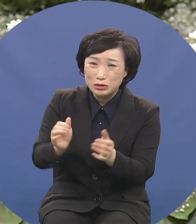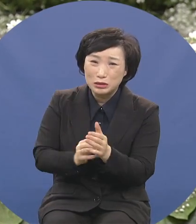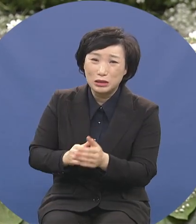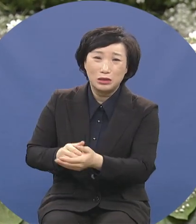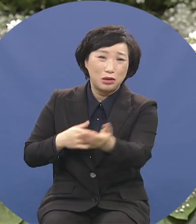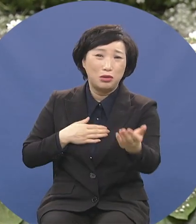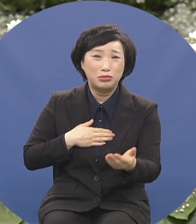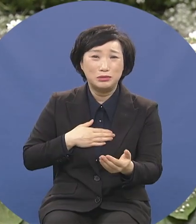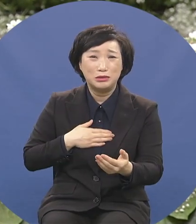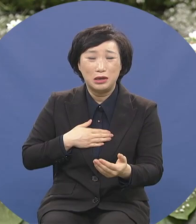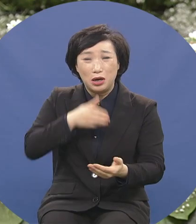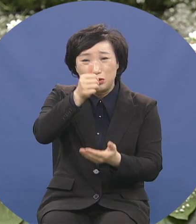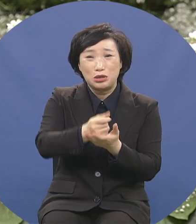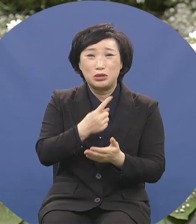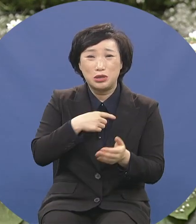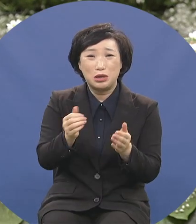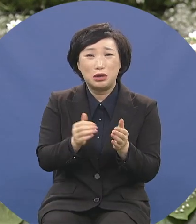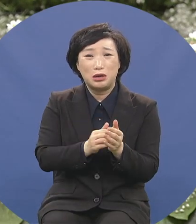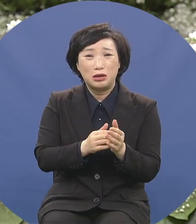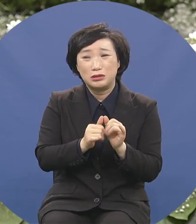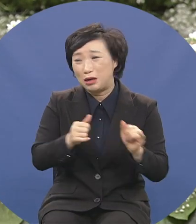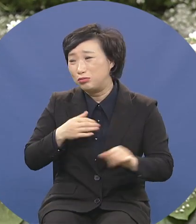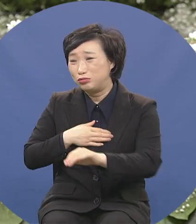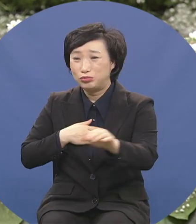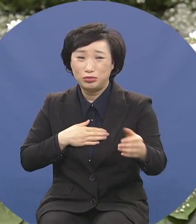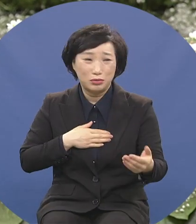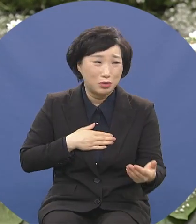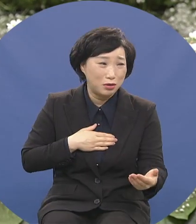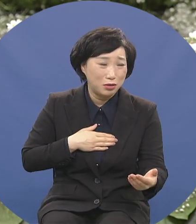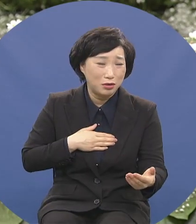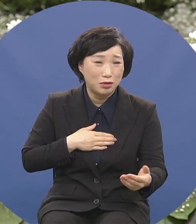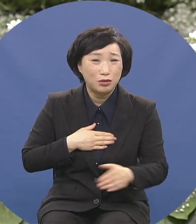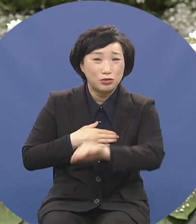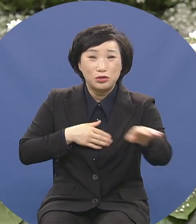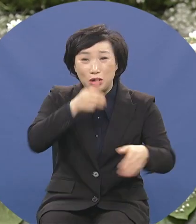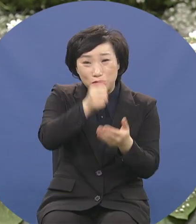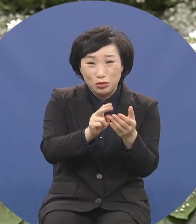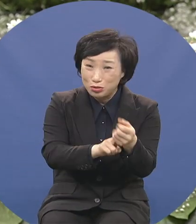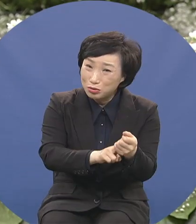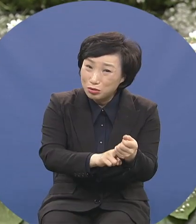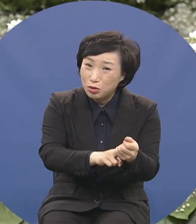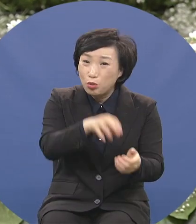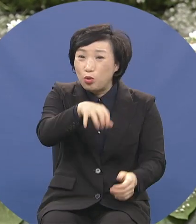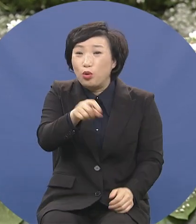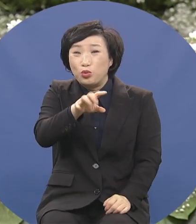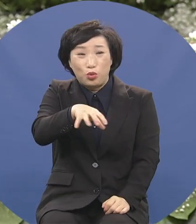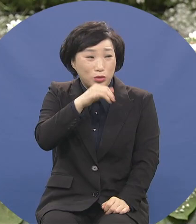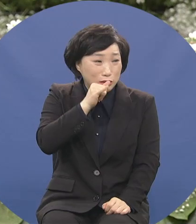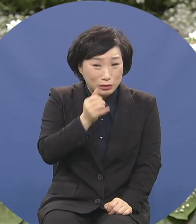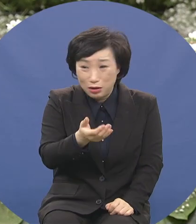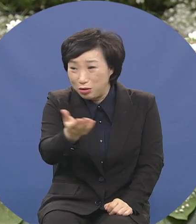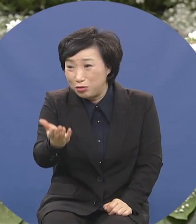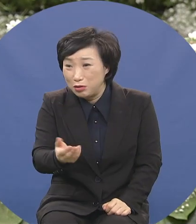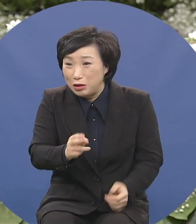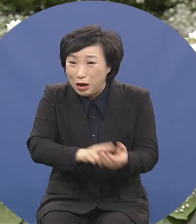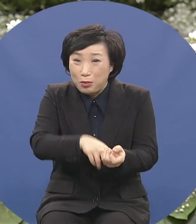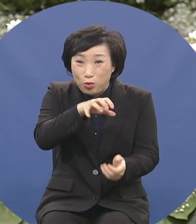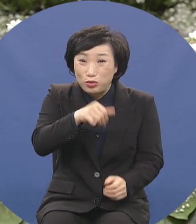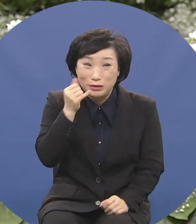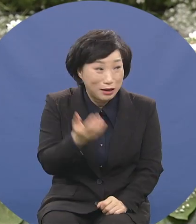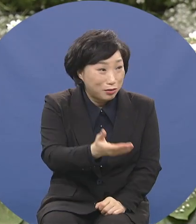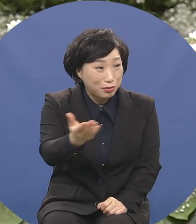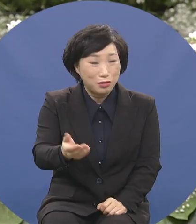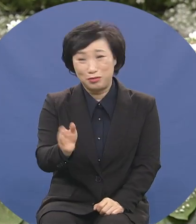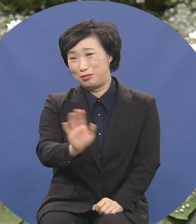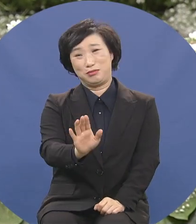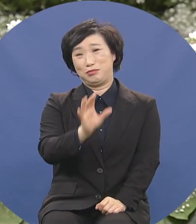무시하고 죄를 범하는 자들이 그 죄를 숨길 곳이 어디 있겠는가? 감출 곳이 어디